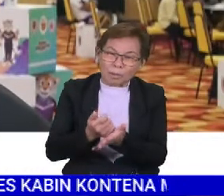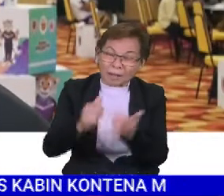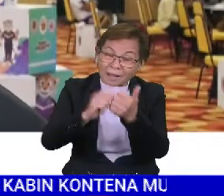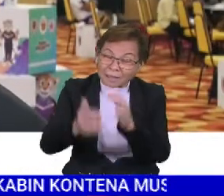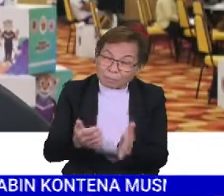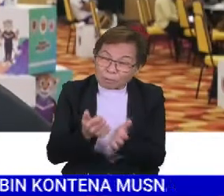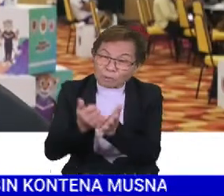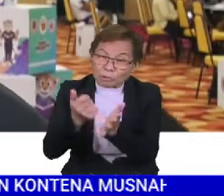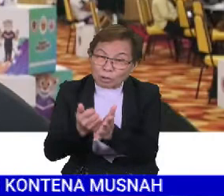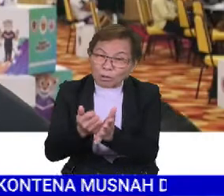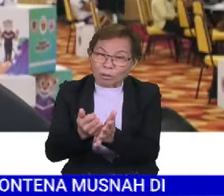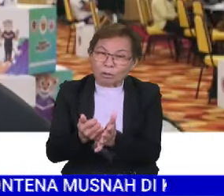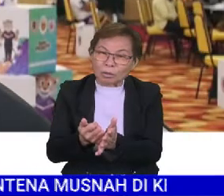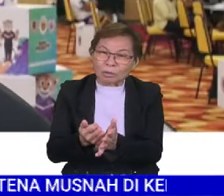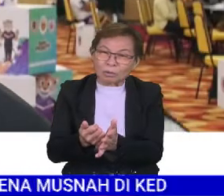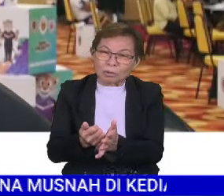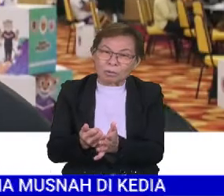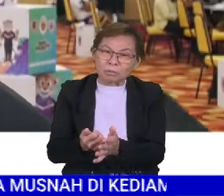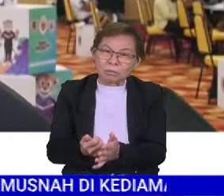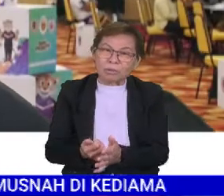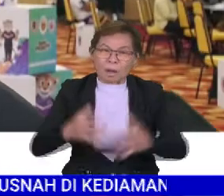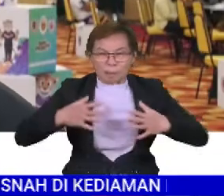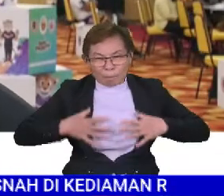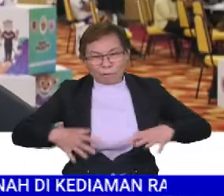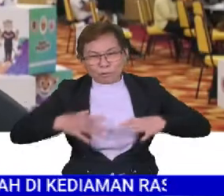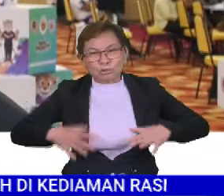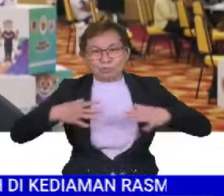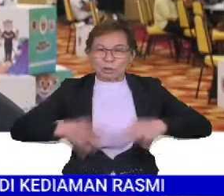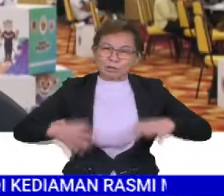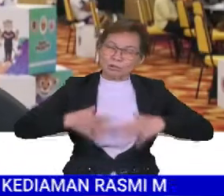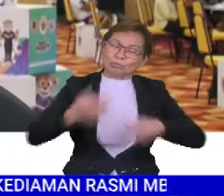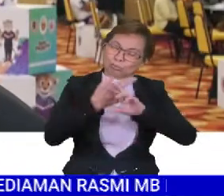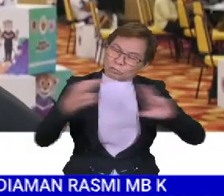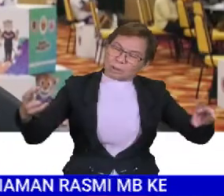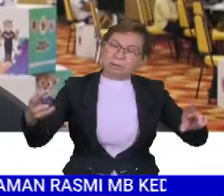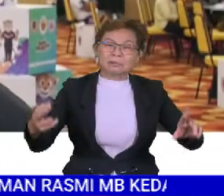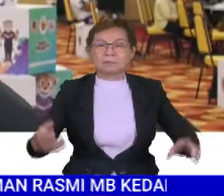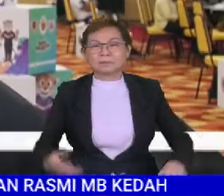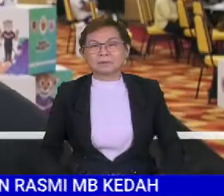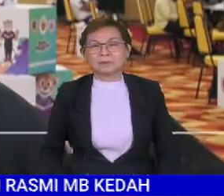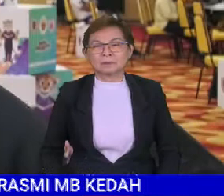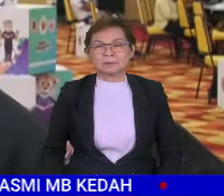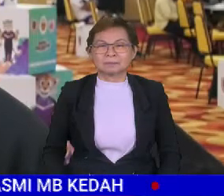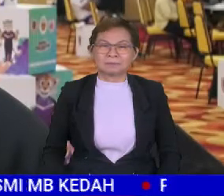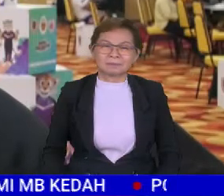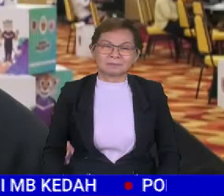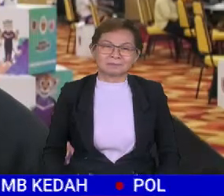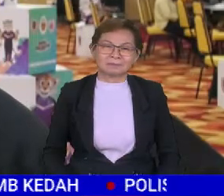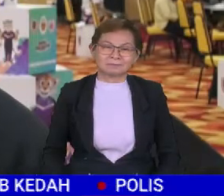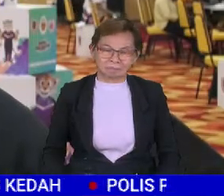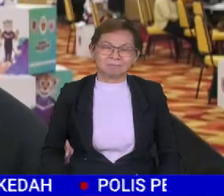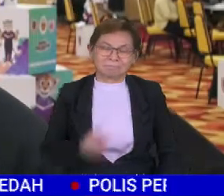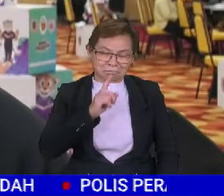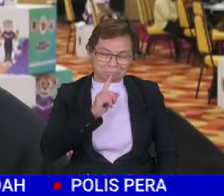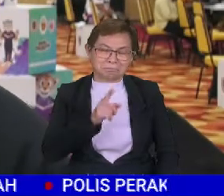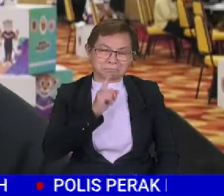Aa Penginapan apa semua dan baju Kontingen Sema kita dahah sediakan jadi impact dari segi Tu